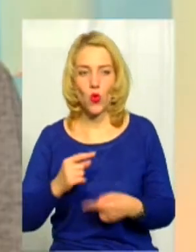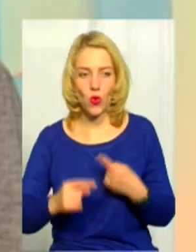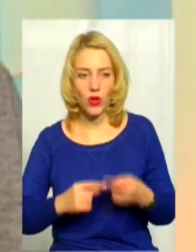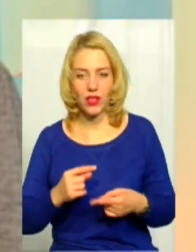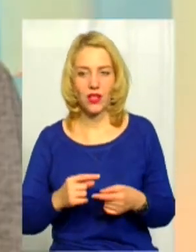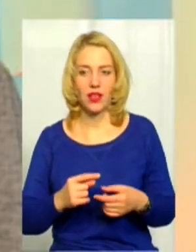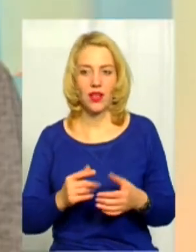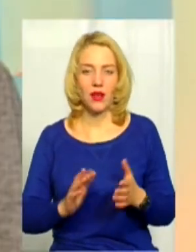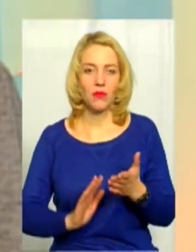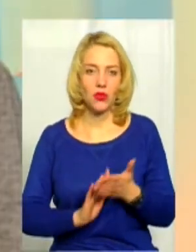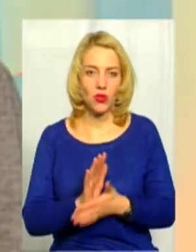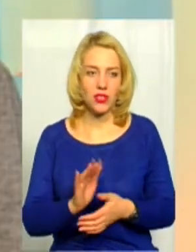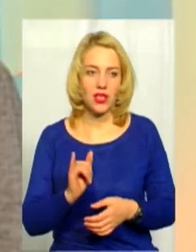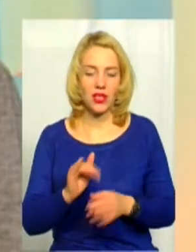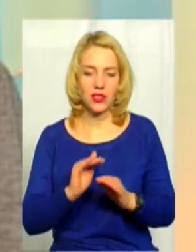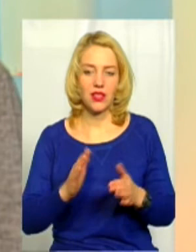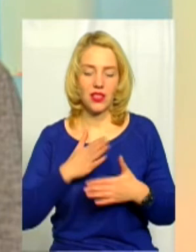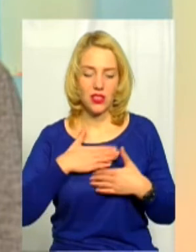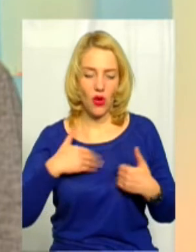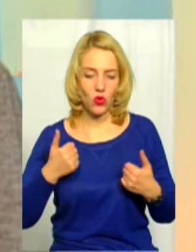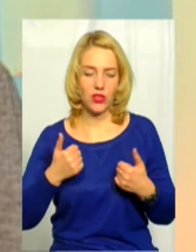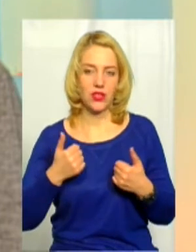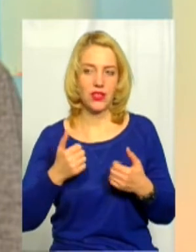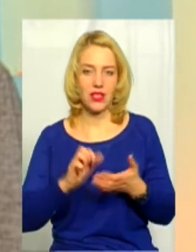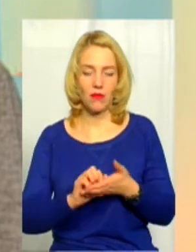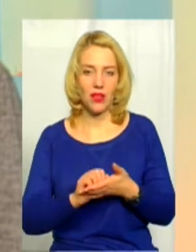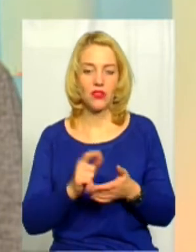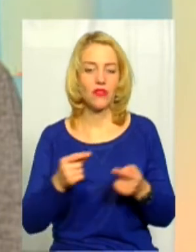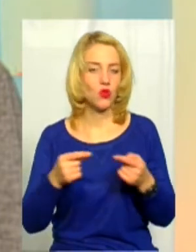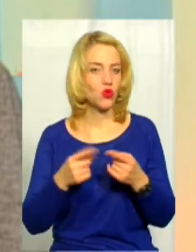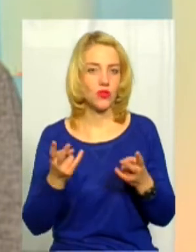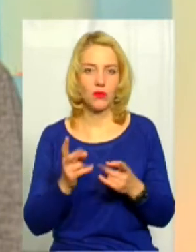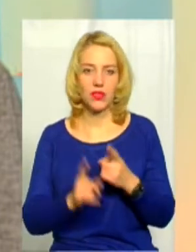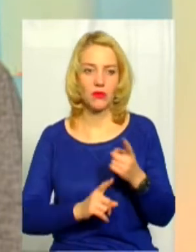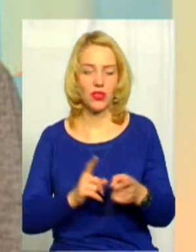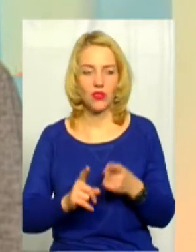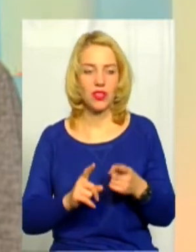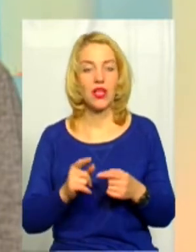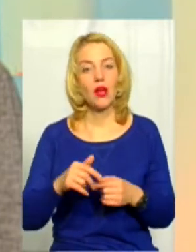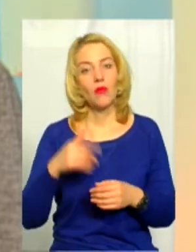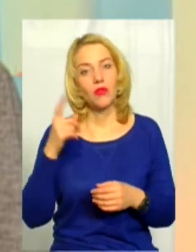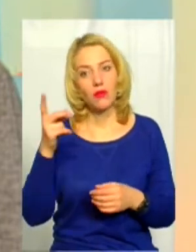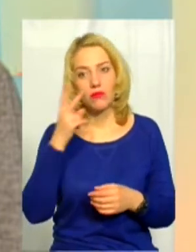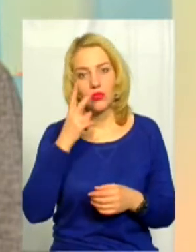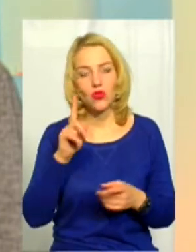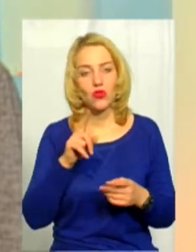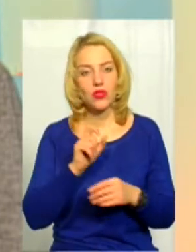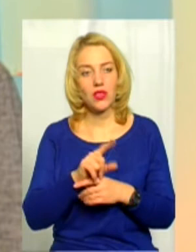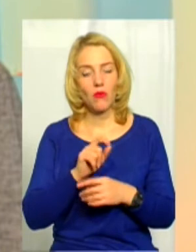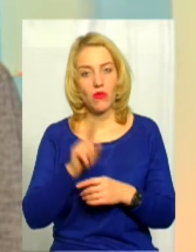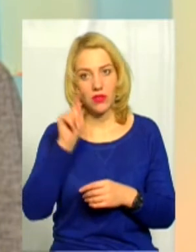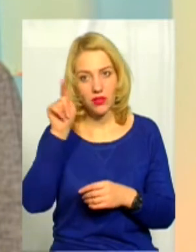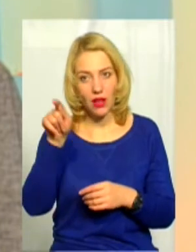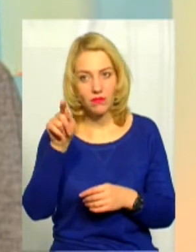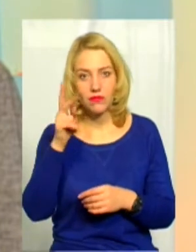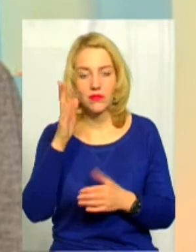цим займатися, і вони точно змінюються. Вони легалізуються, вони йдуть, тому що по той бік замовлення вони бачать своє завтра. Той,